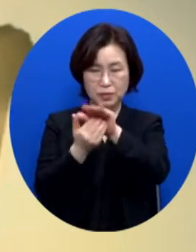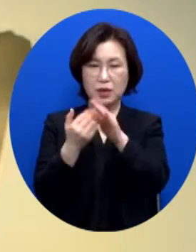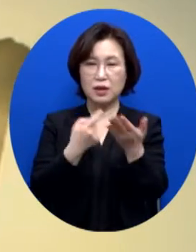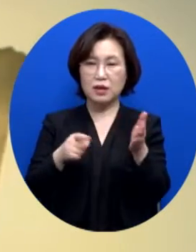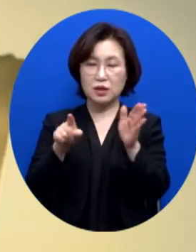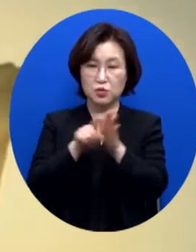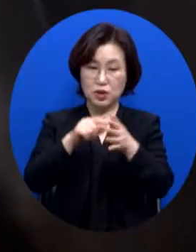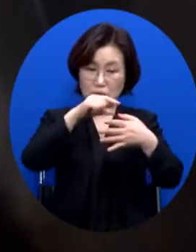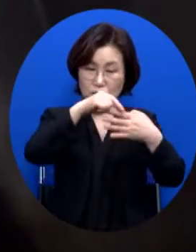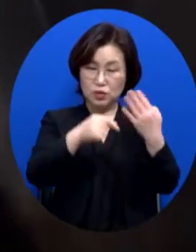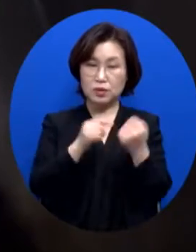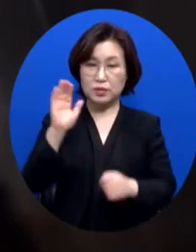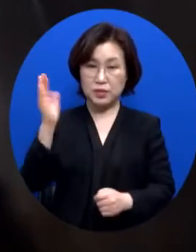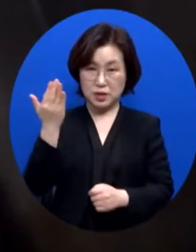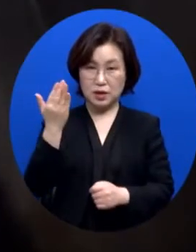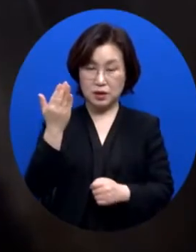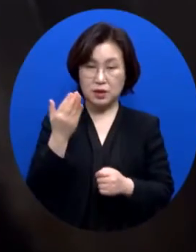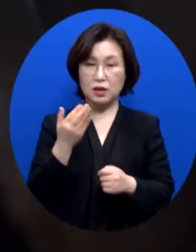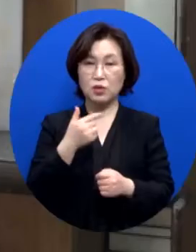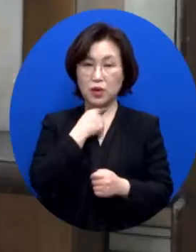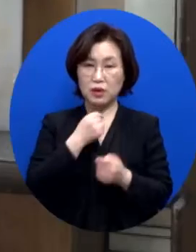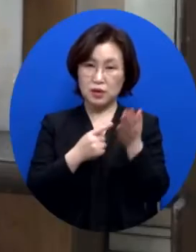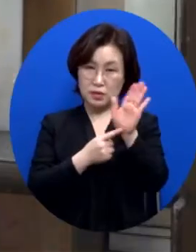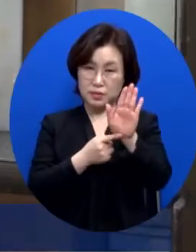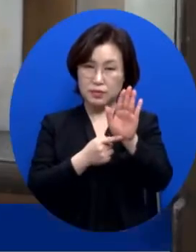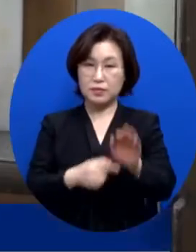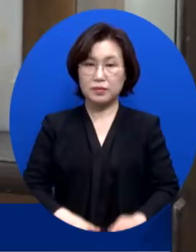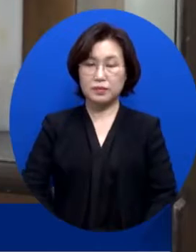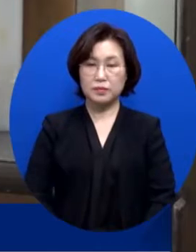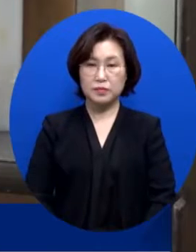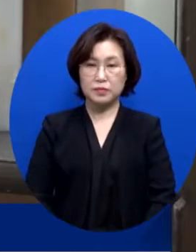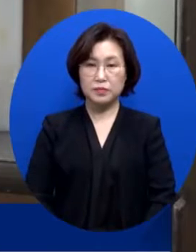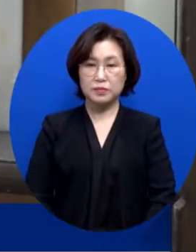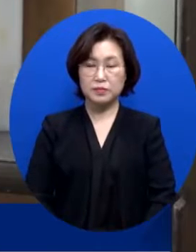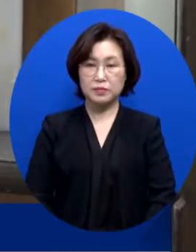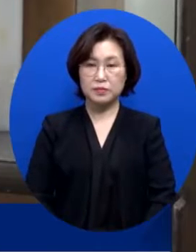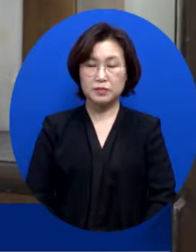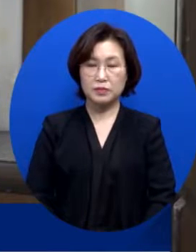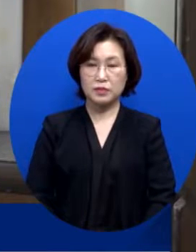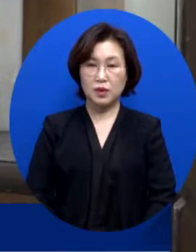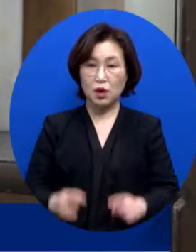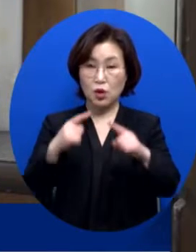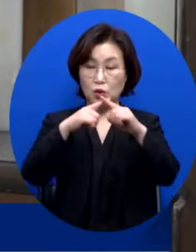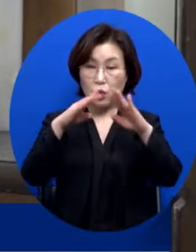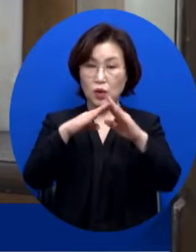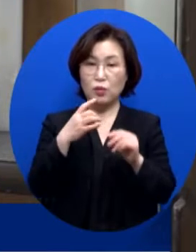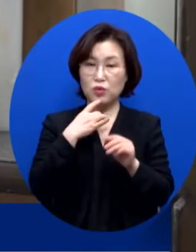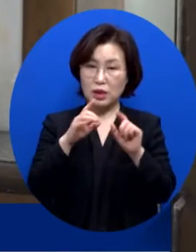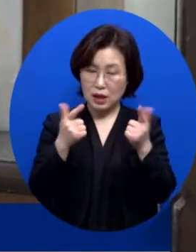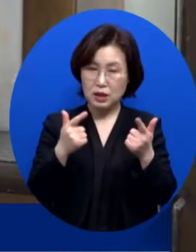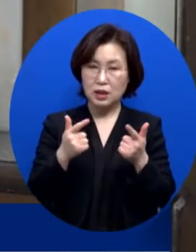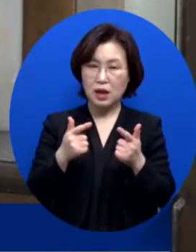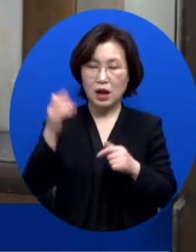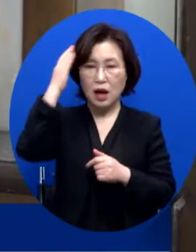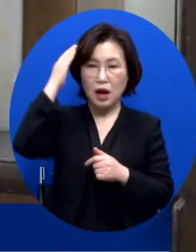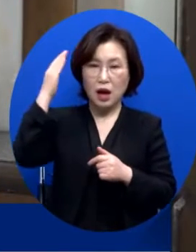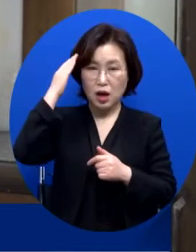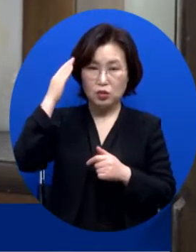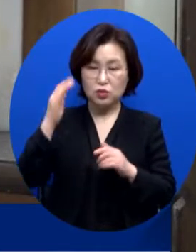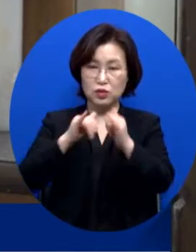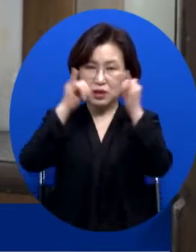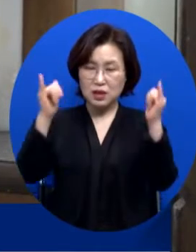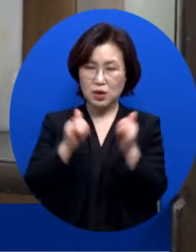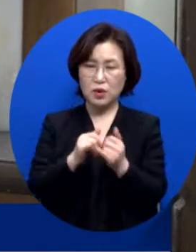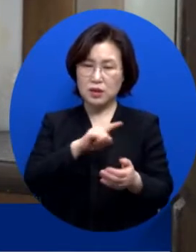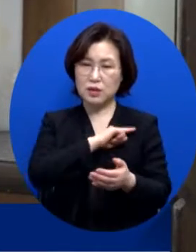매뉴얼이 되길 바란다 고 밝혔습니다 요즘 한국 모 교회 뿐만 아니라 한국사회에 가장 큰 어떤 중요한